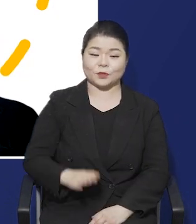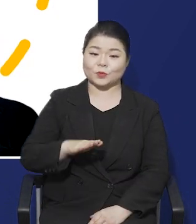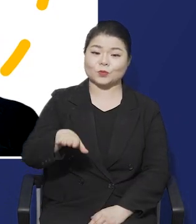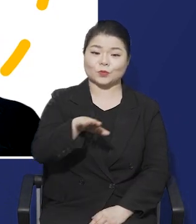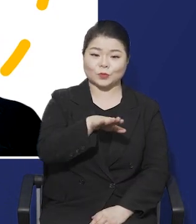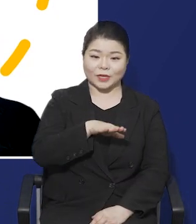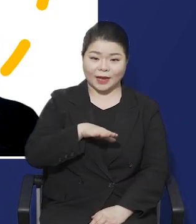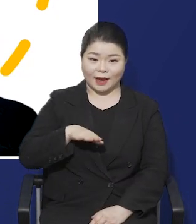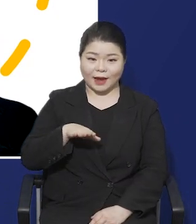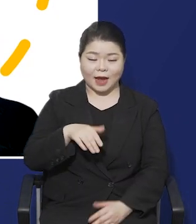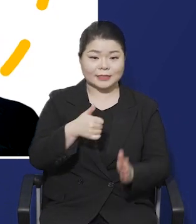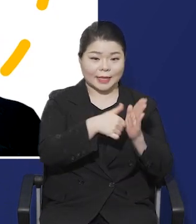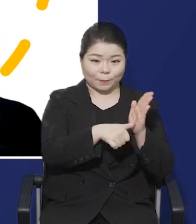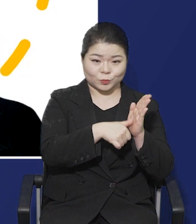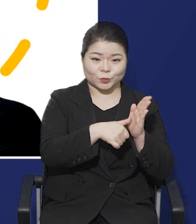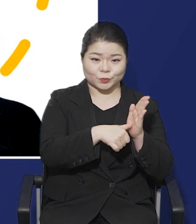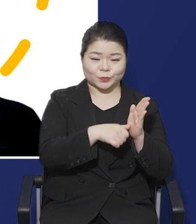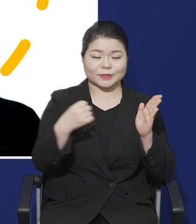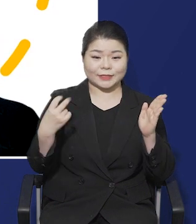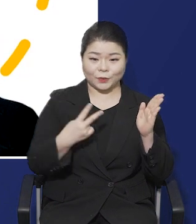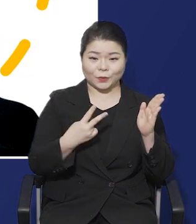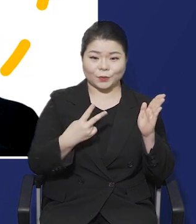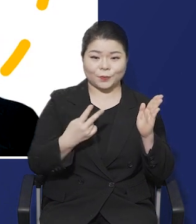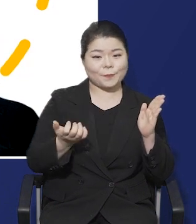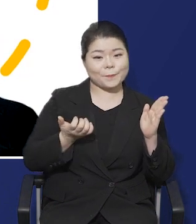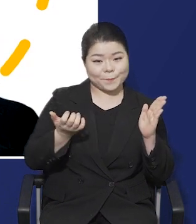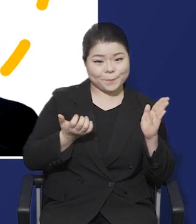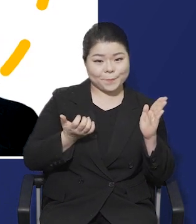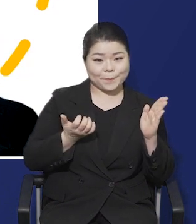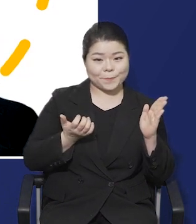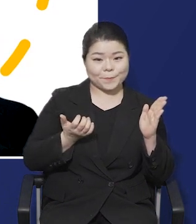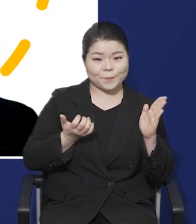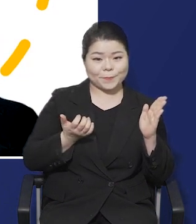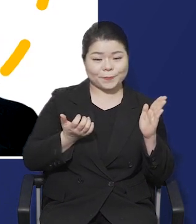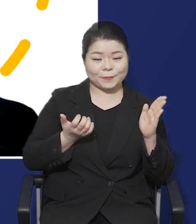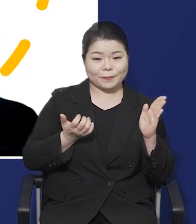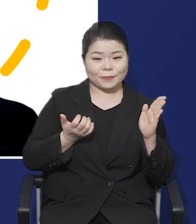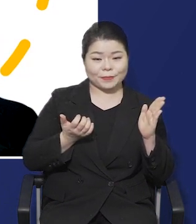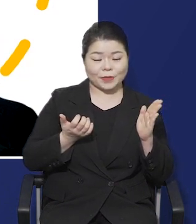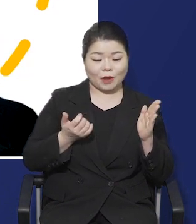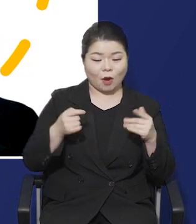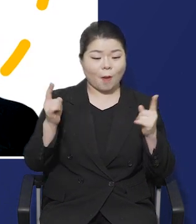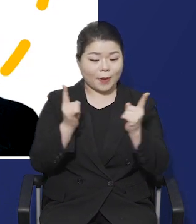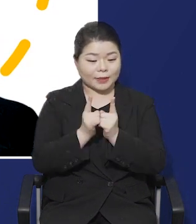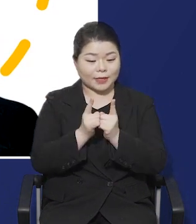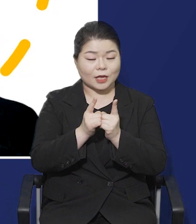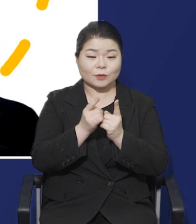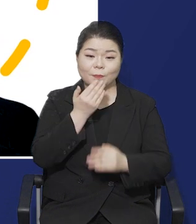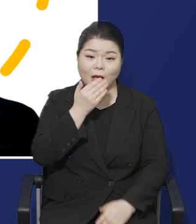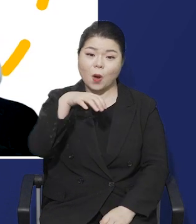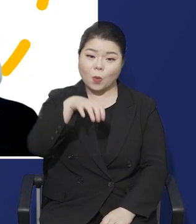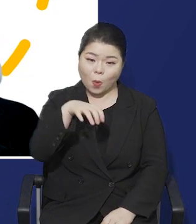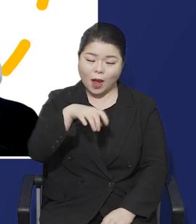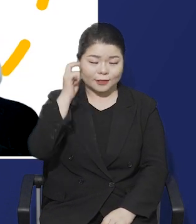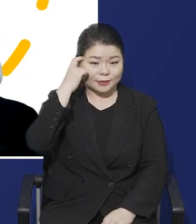우리가 제품, 그리고 우리가 사전에 이제 그 바이어와 미팅할 수 있는 공간, 이런 것들을